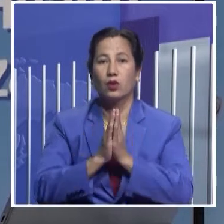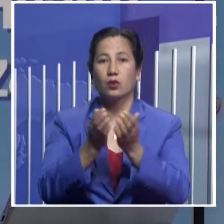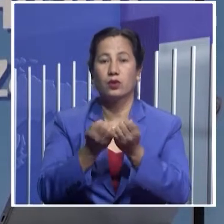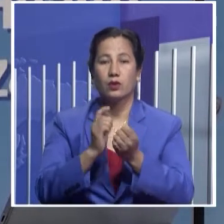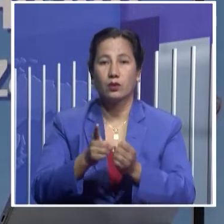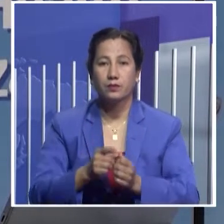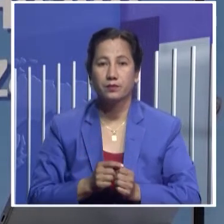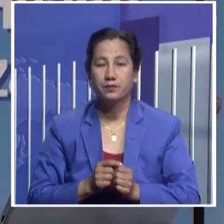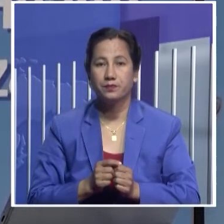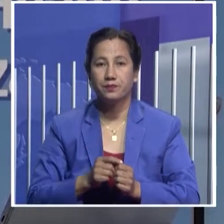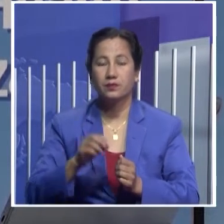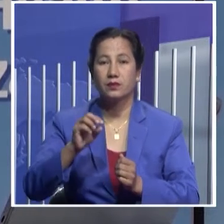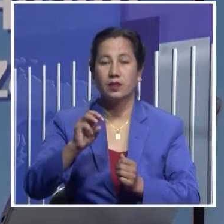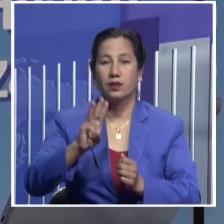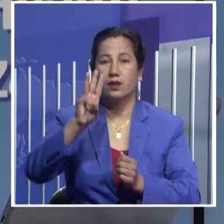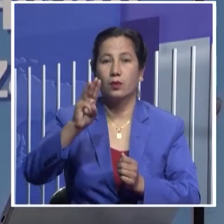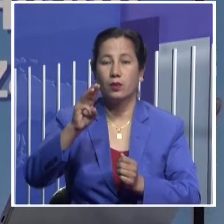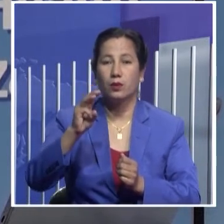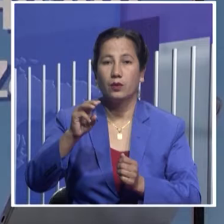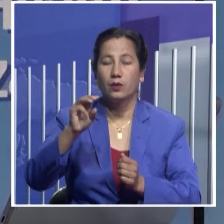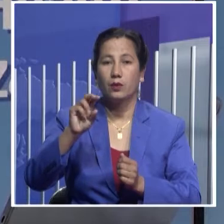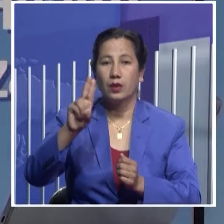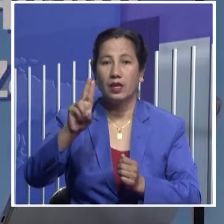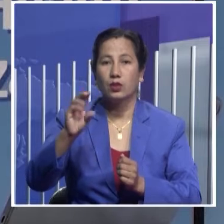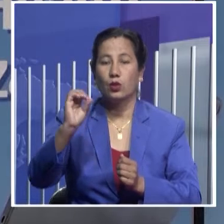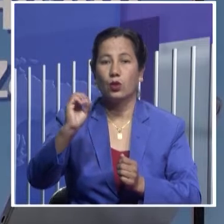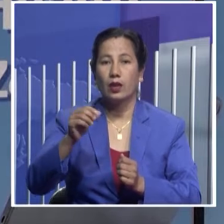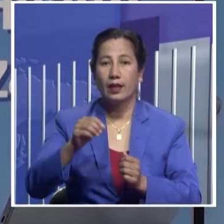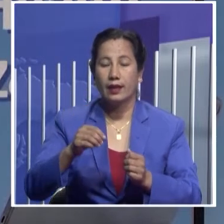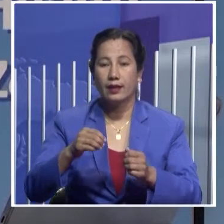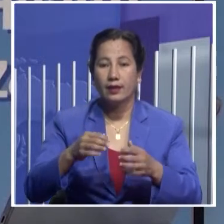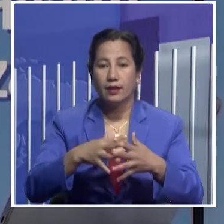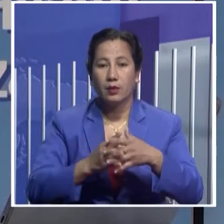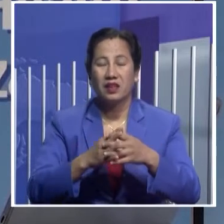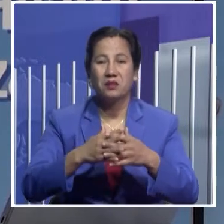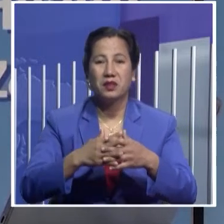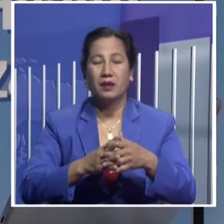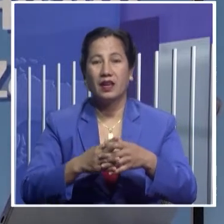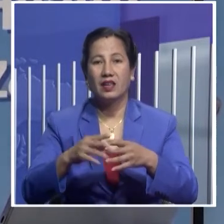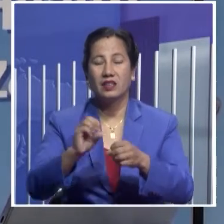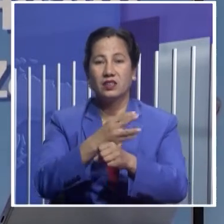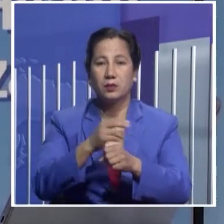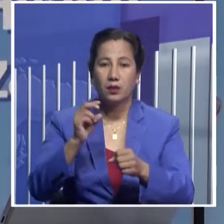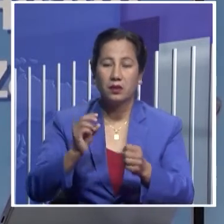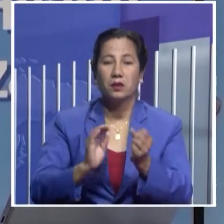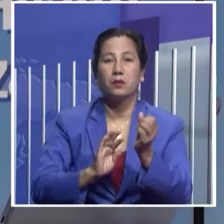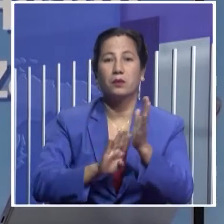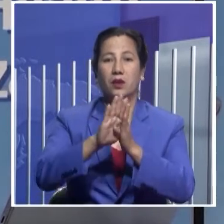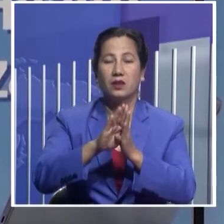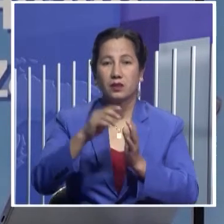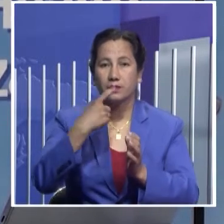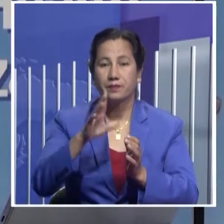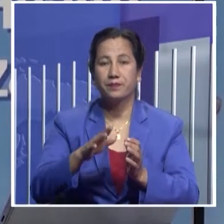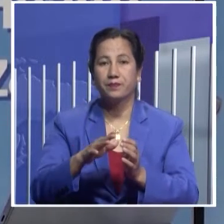हो। डब्ल्युएचओले पर्व मनाउने क्रममा हुने ओहोर दोहोर र भिडभाडले संक्रमण झन तीव्र हुन सक्ने बताएको